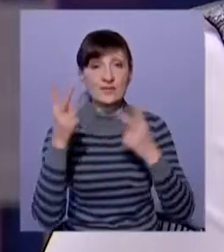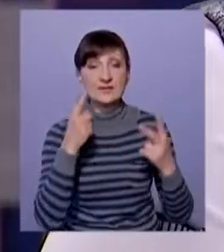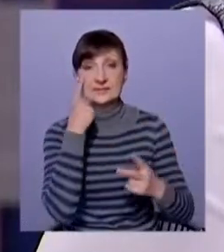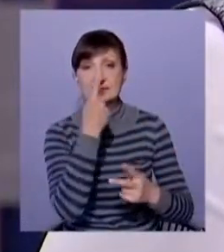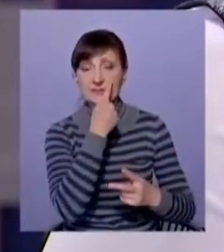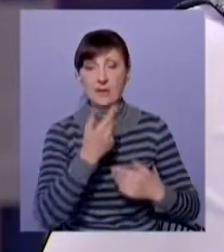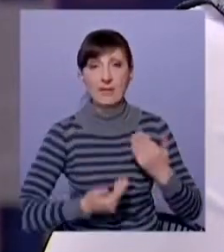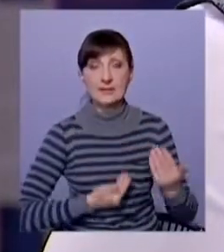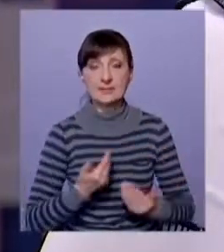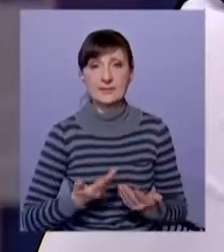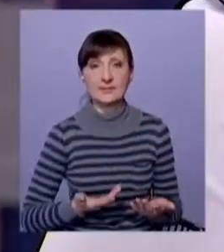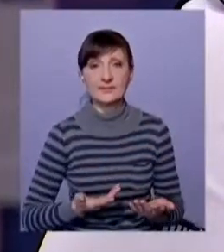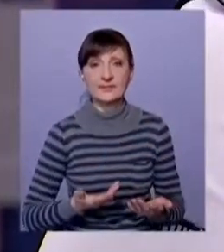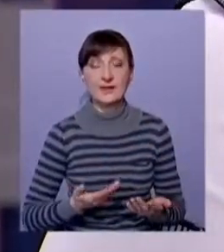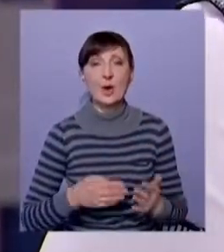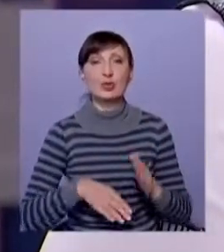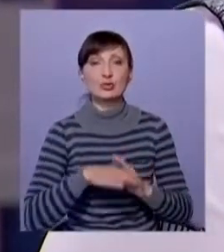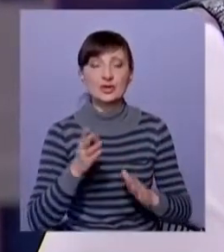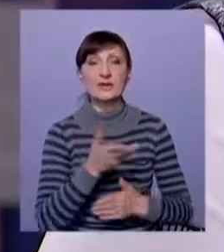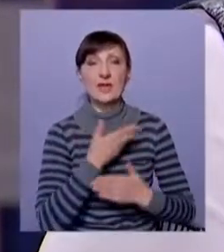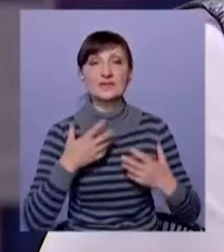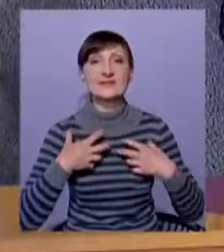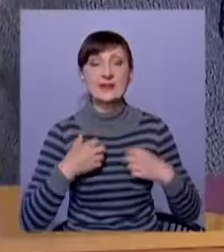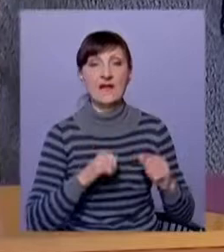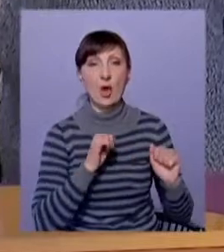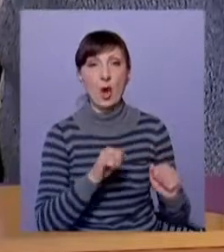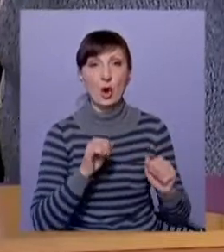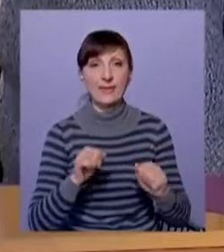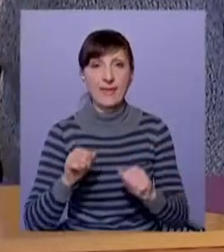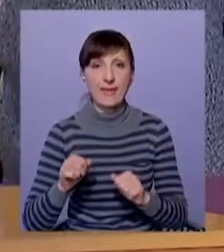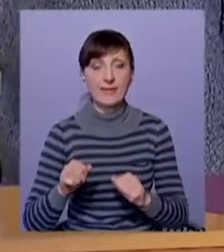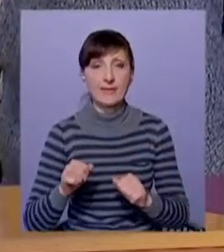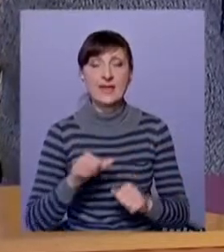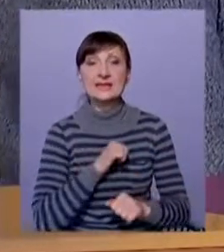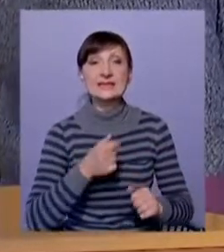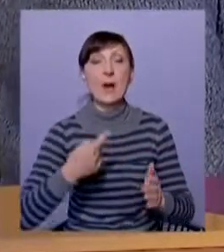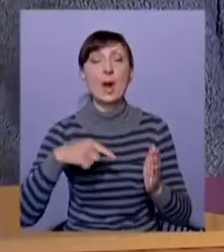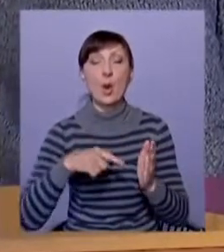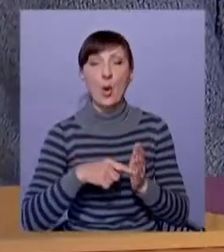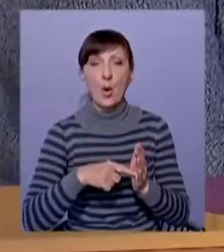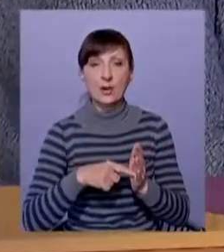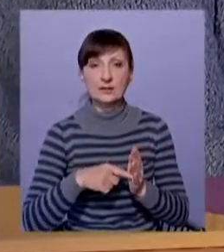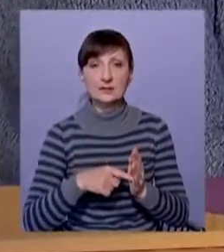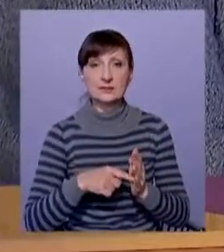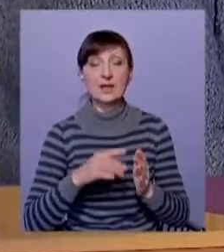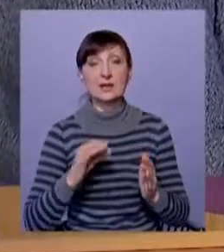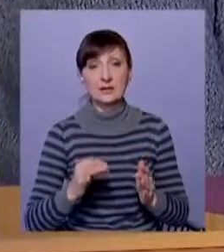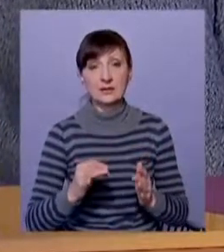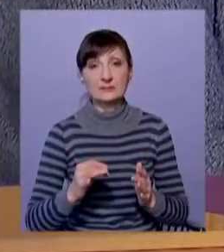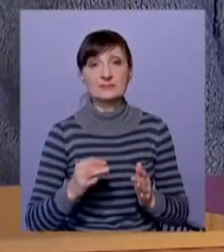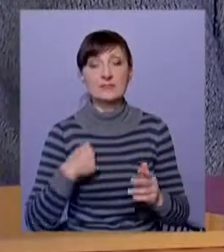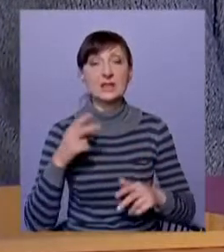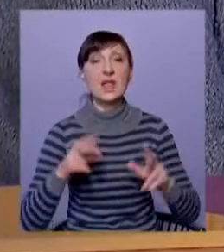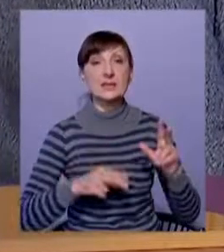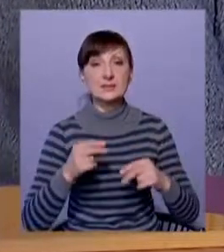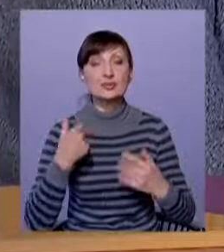глазами. Достижение завтра... нашего здравоохранения. Да, здравоохранения, да. И непосредственно самого города. Вот. И мы, надеюсь,